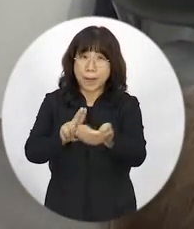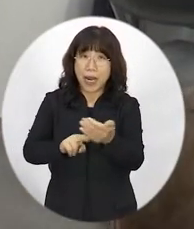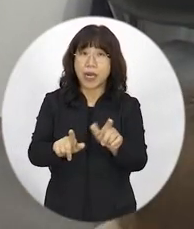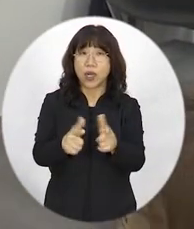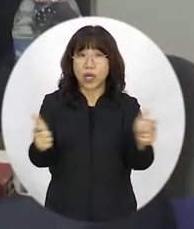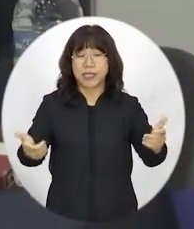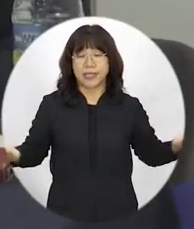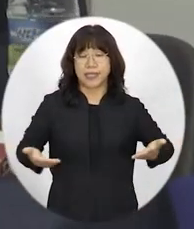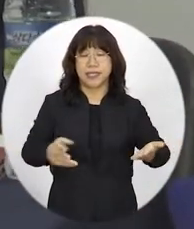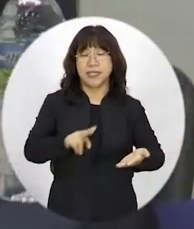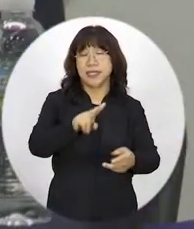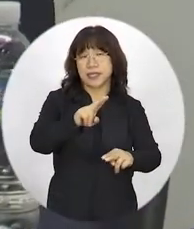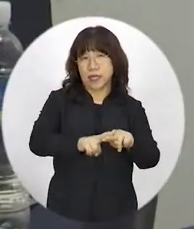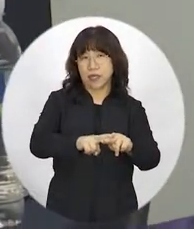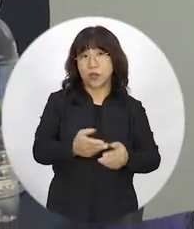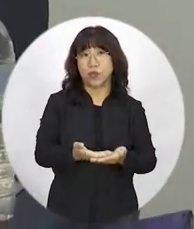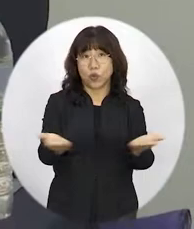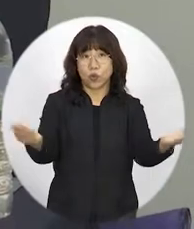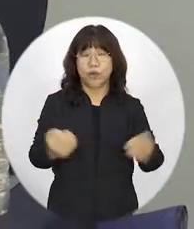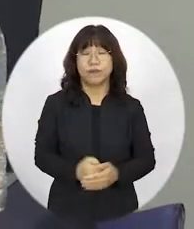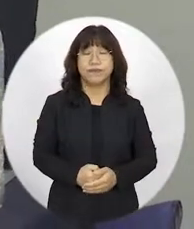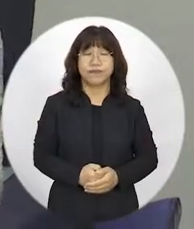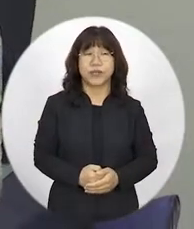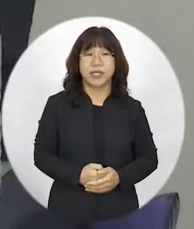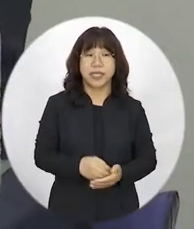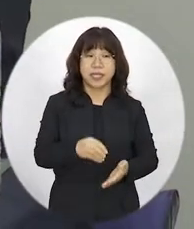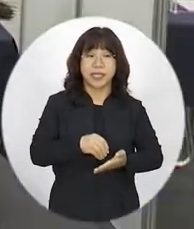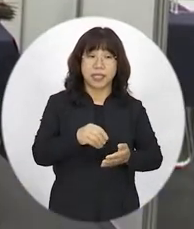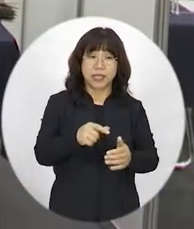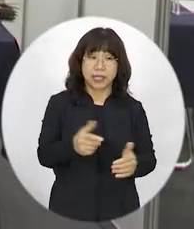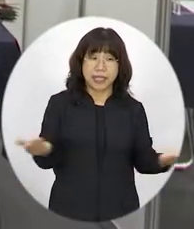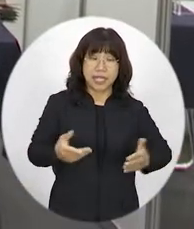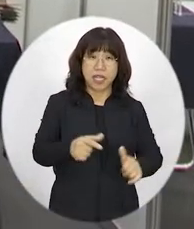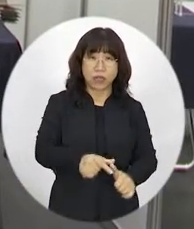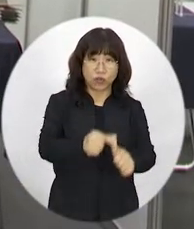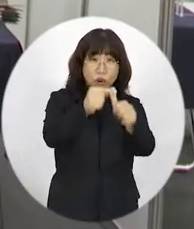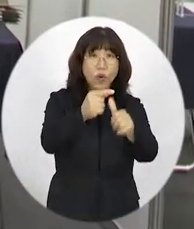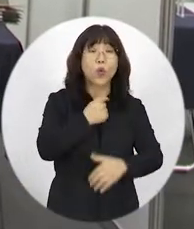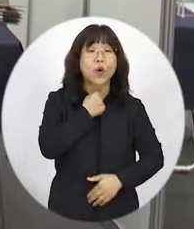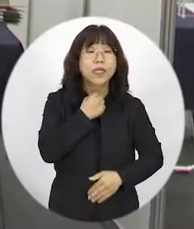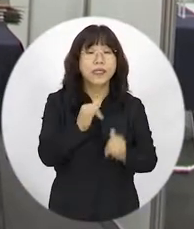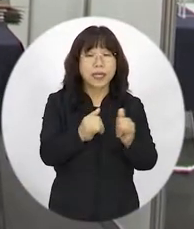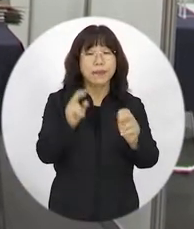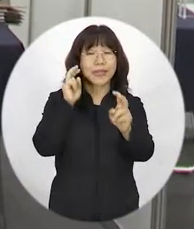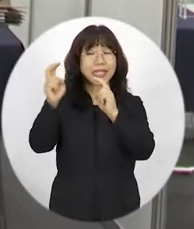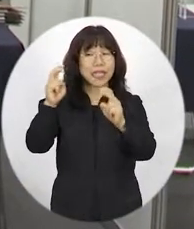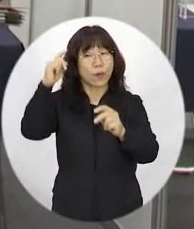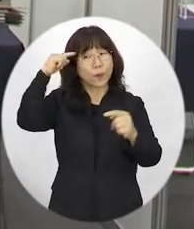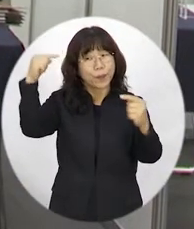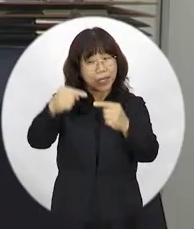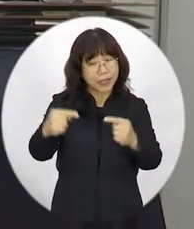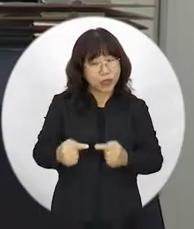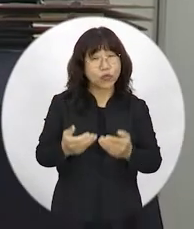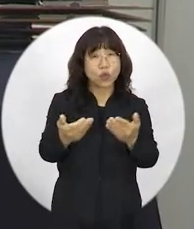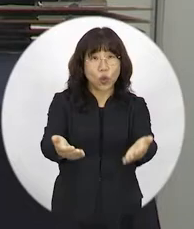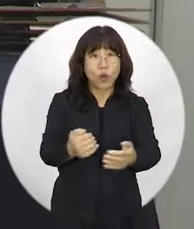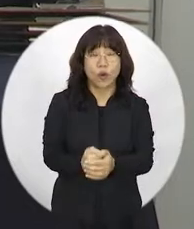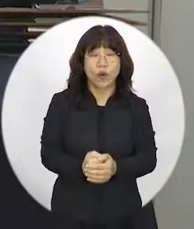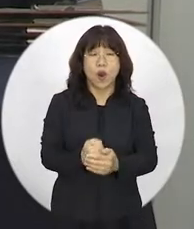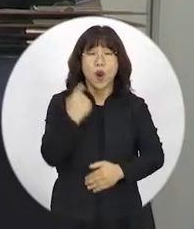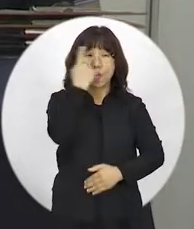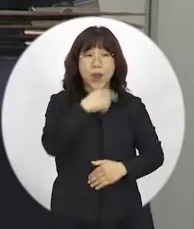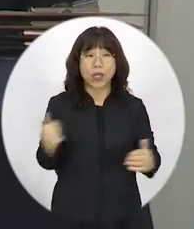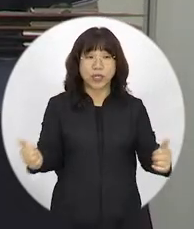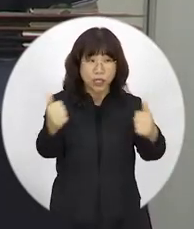일자리를 제공했습니다. 또 희망 직종을 선택한 구직자에게 상담을 통해 구인 기업을 매칭해주고 기업